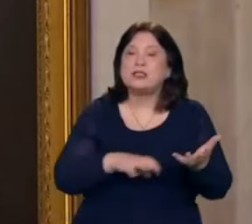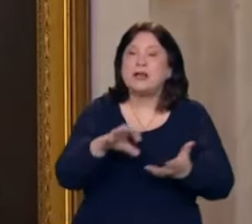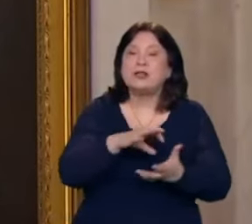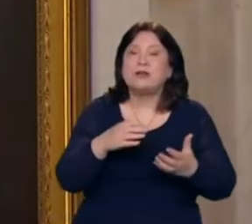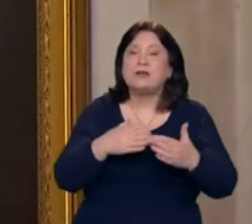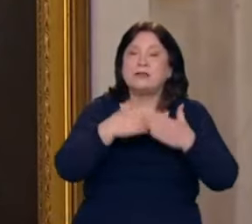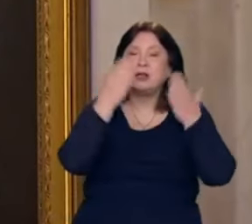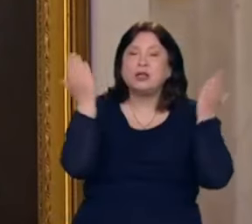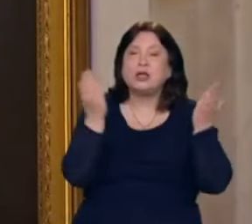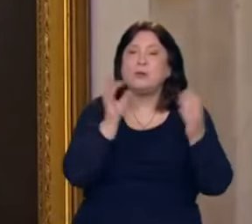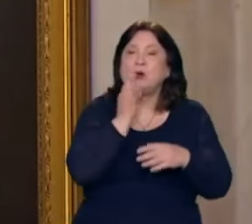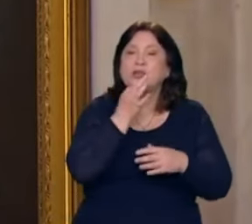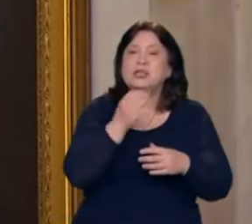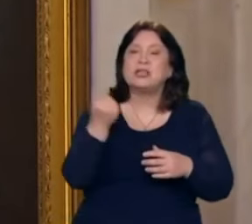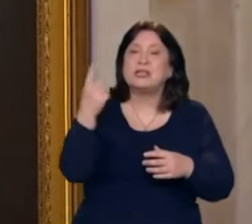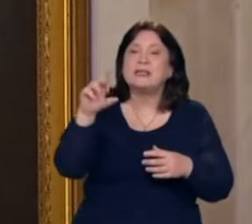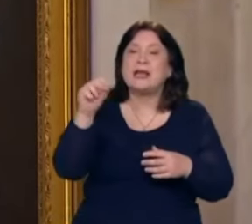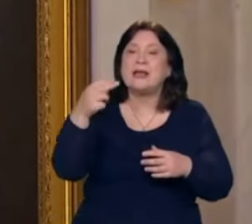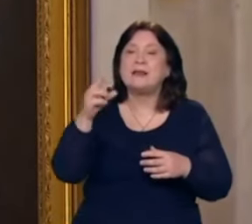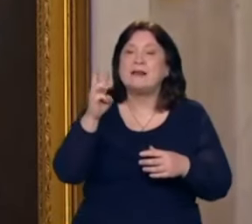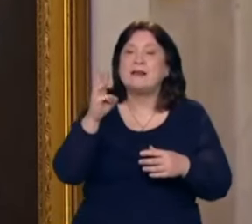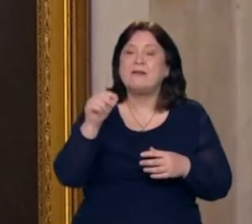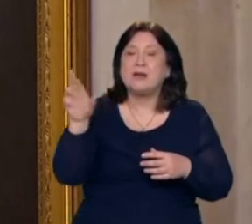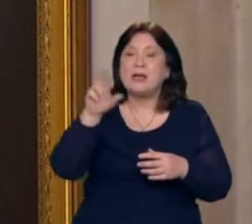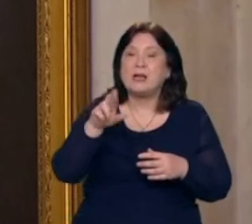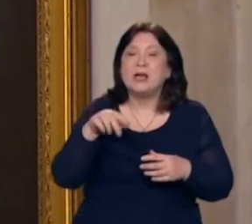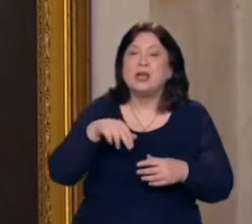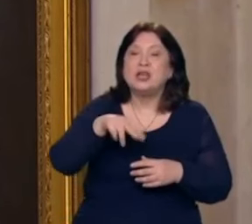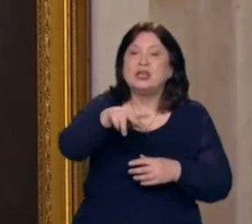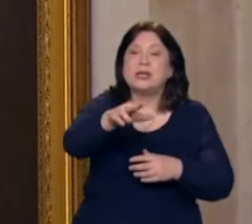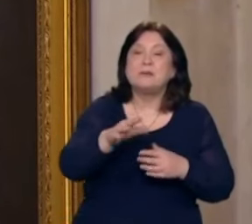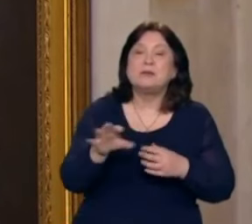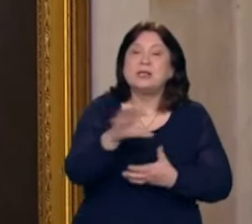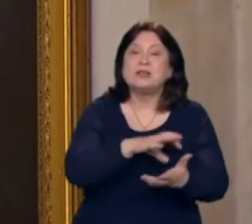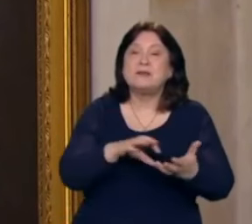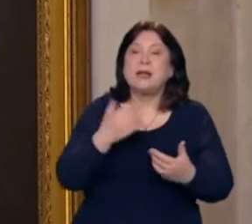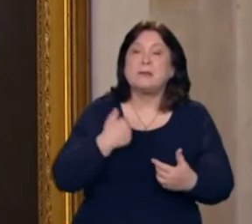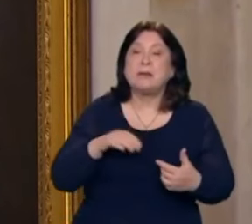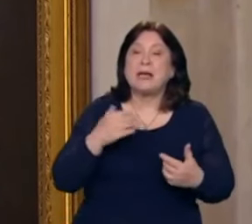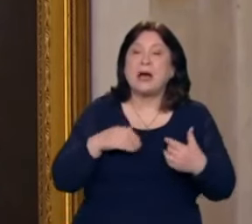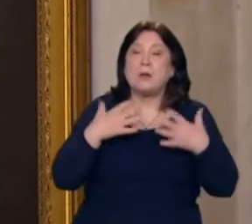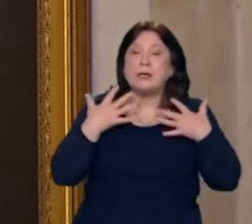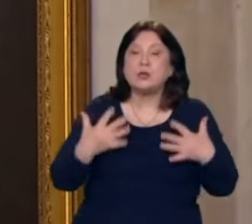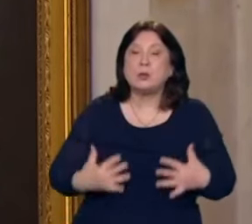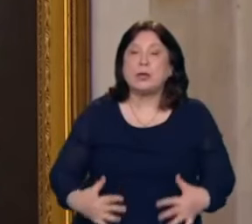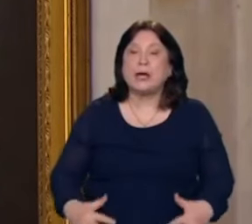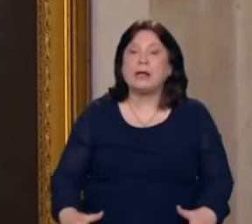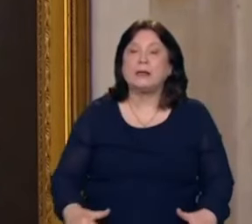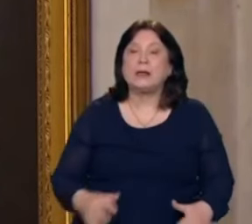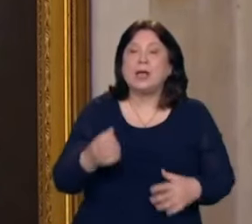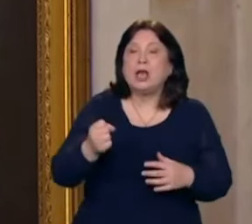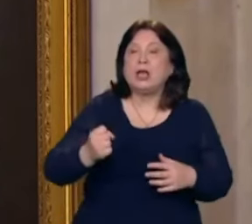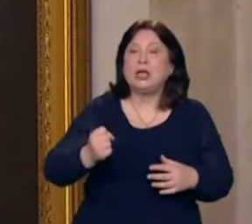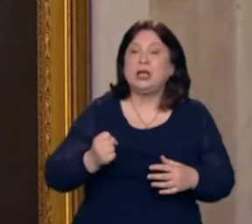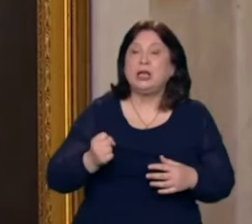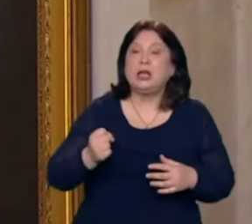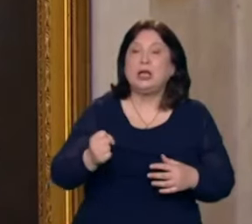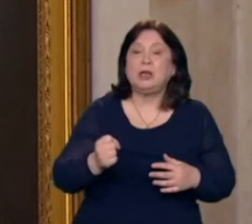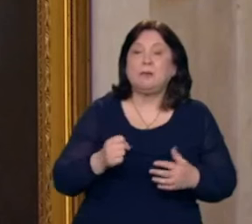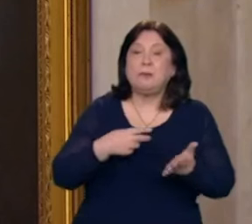denwer szedł przez świat w Białej sutannie z kijem Pielgrzym